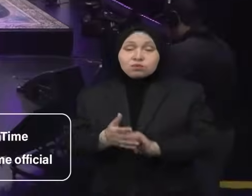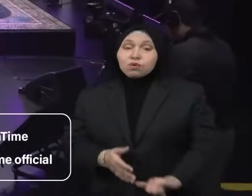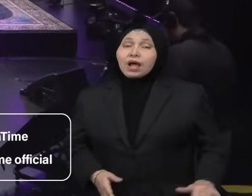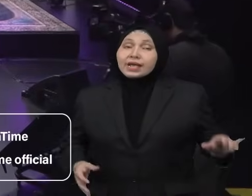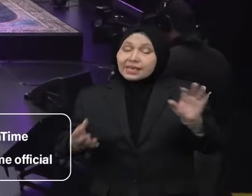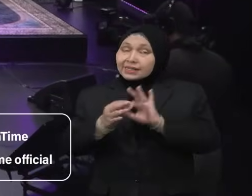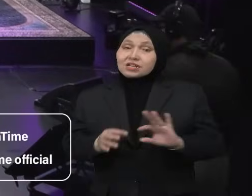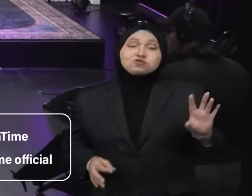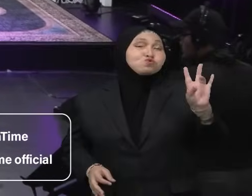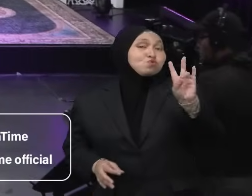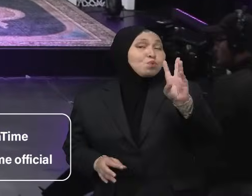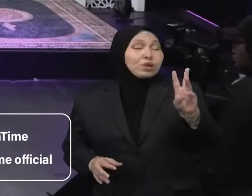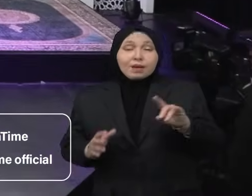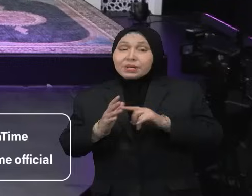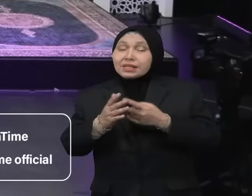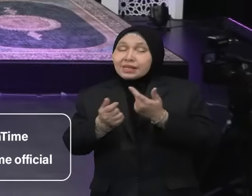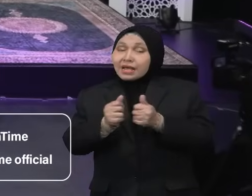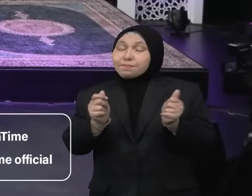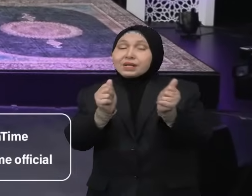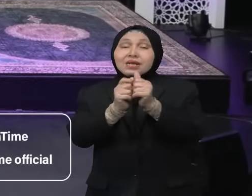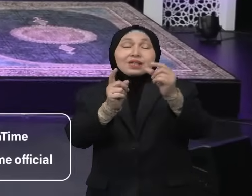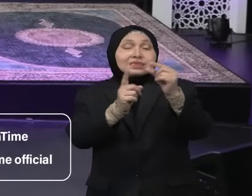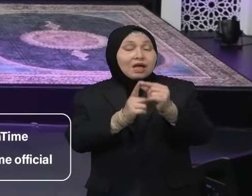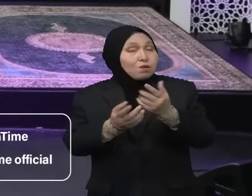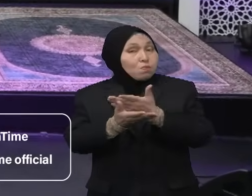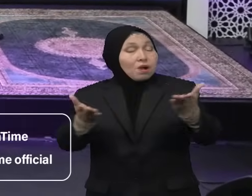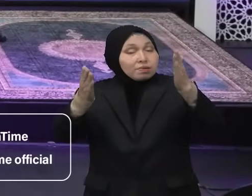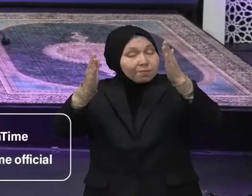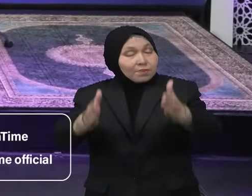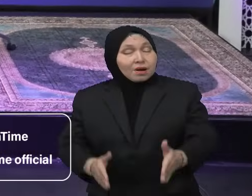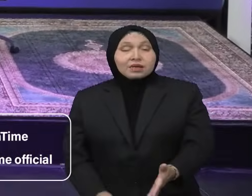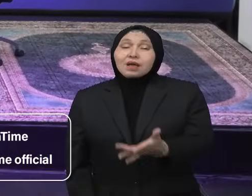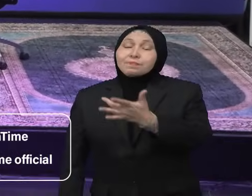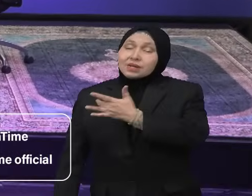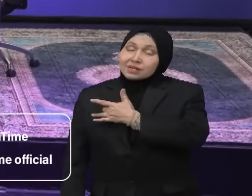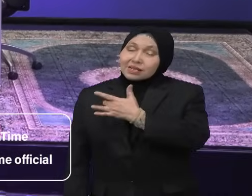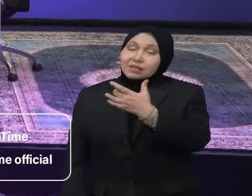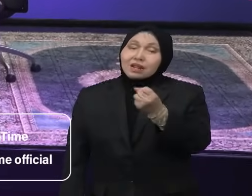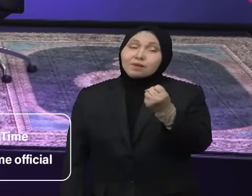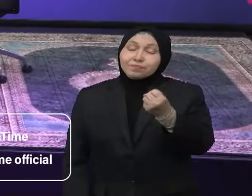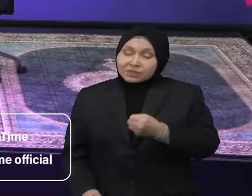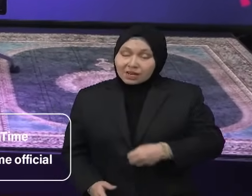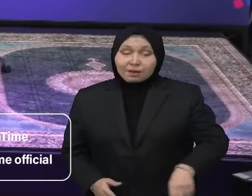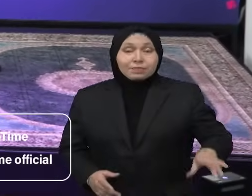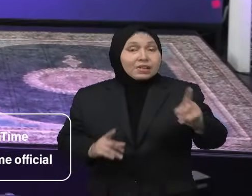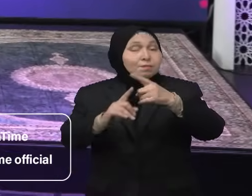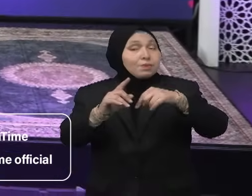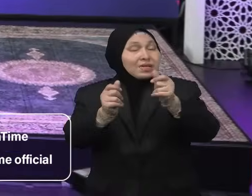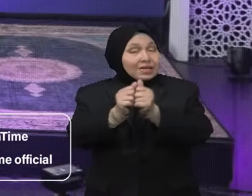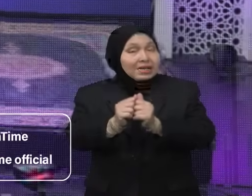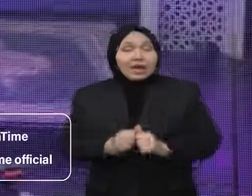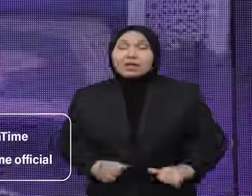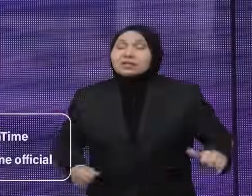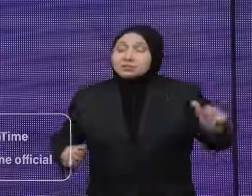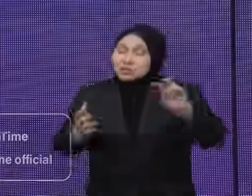Azim, ayat yang ke-76 bermula dengan perkataan alladzina amanu yuqatiluna fi sabilillah. Ya, bila bermula dengan